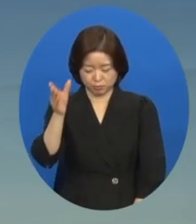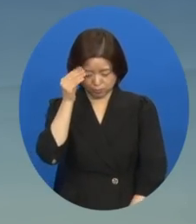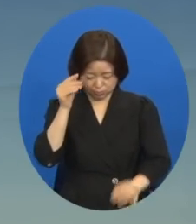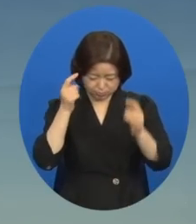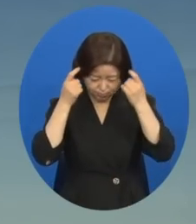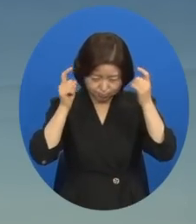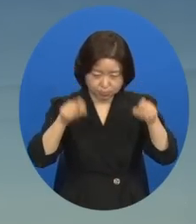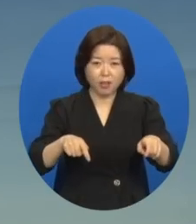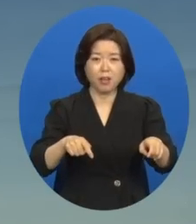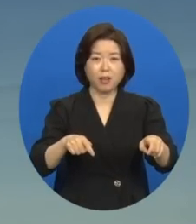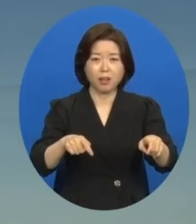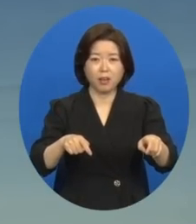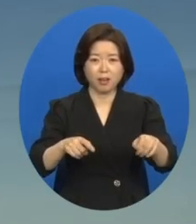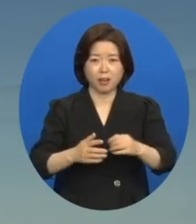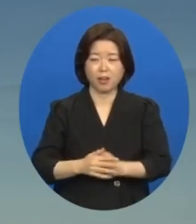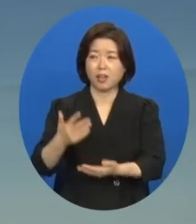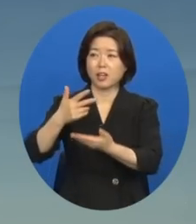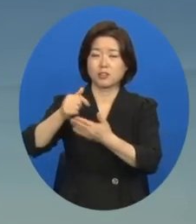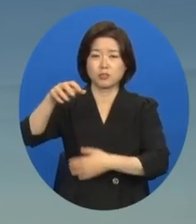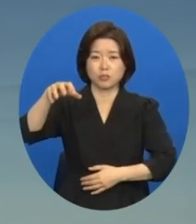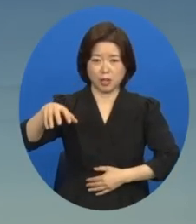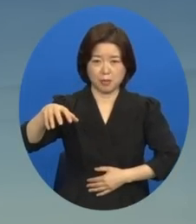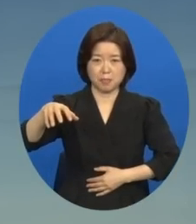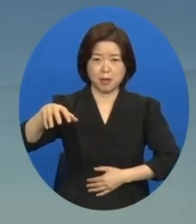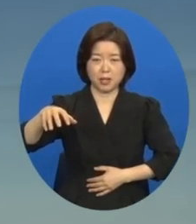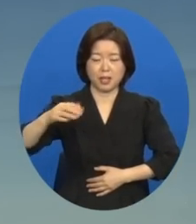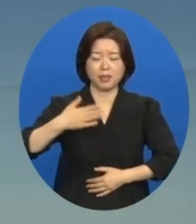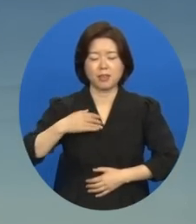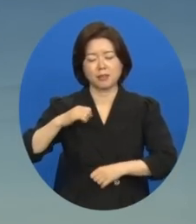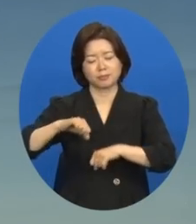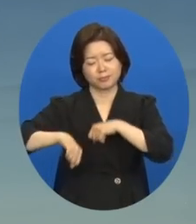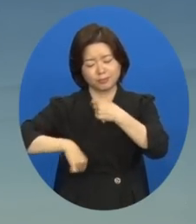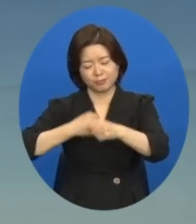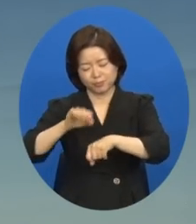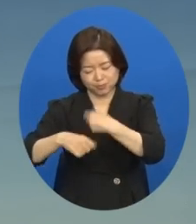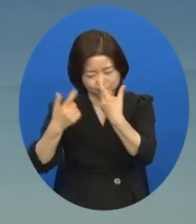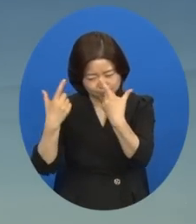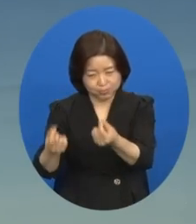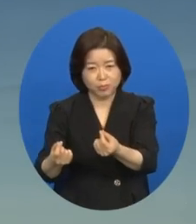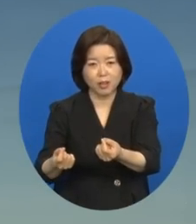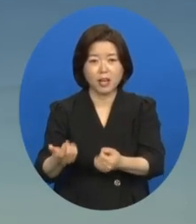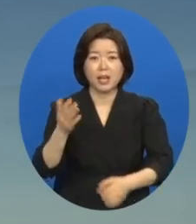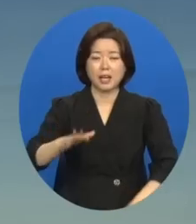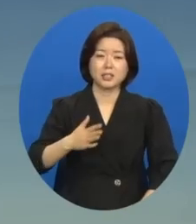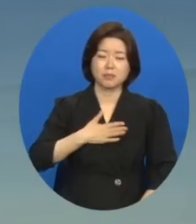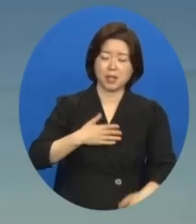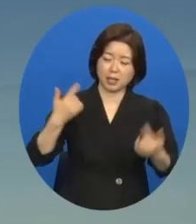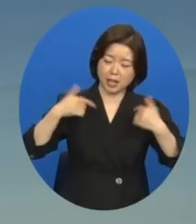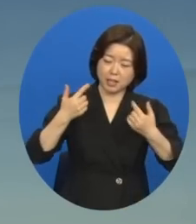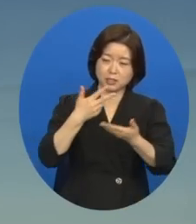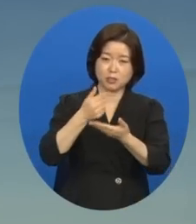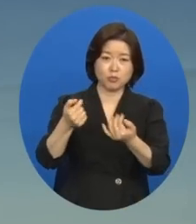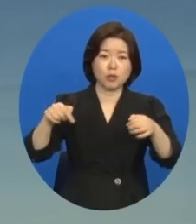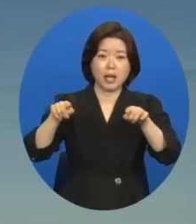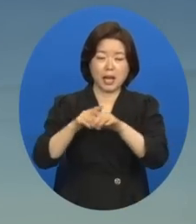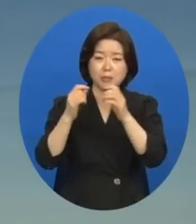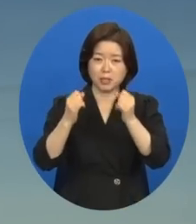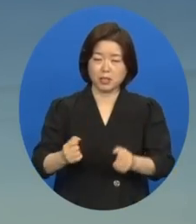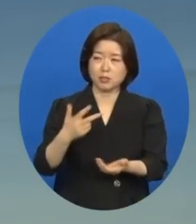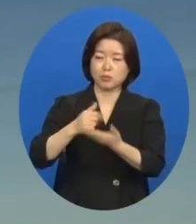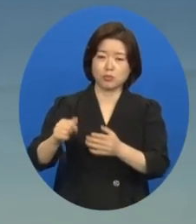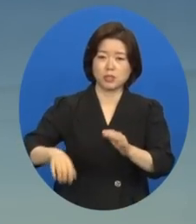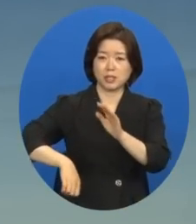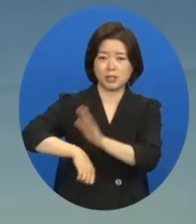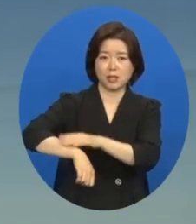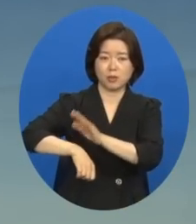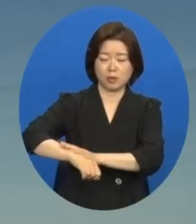우매무지함으로 주님 앞에 짐승이오나 내가 항상 주와 함께하니 주께서 내